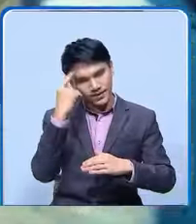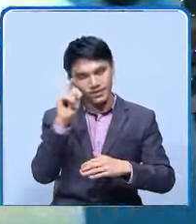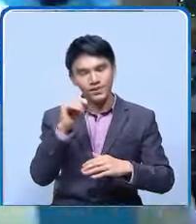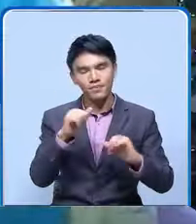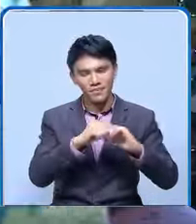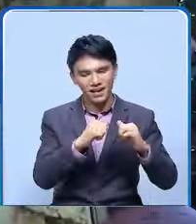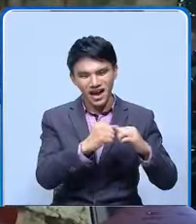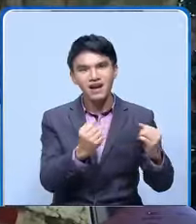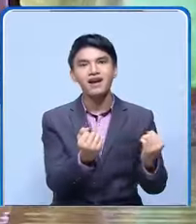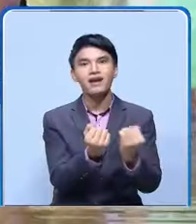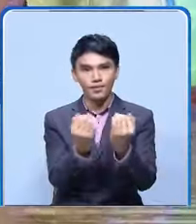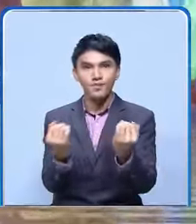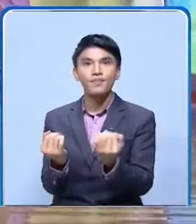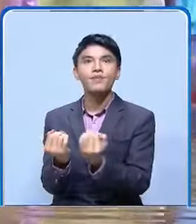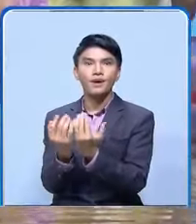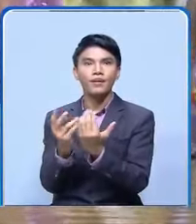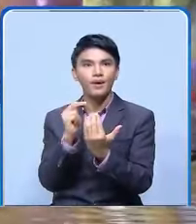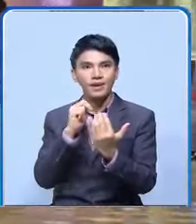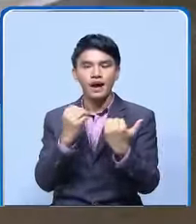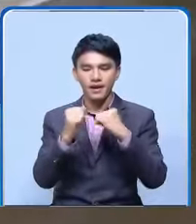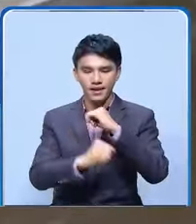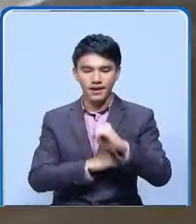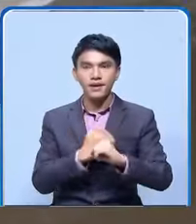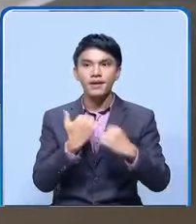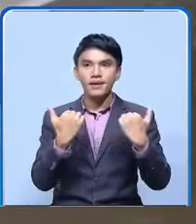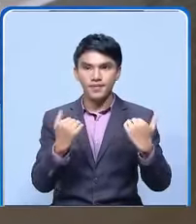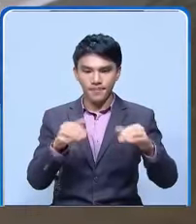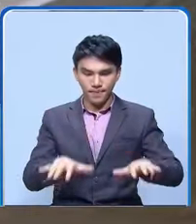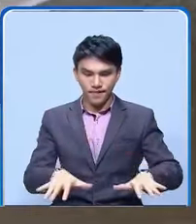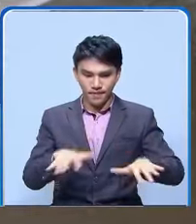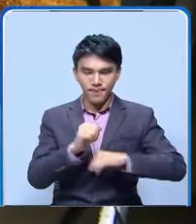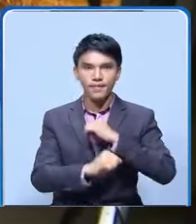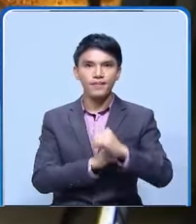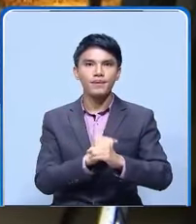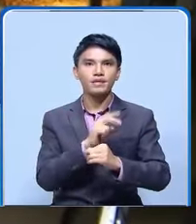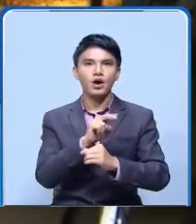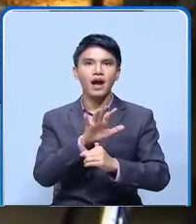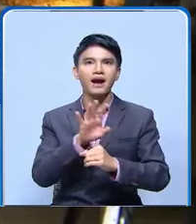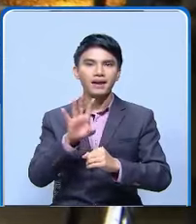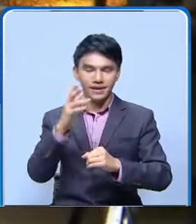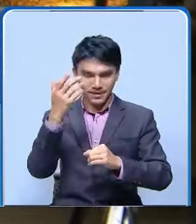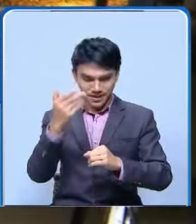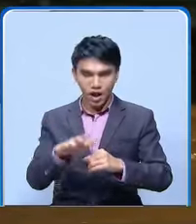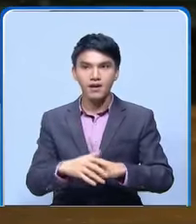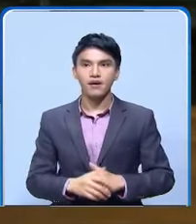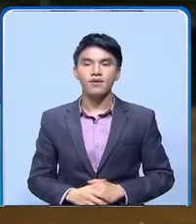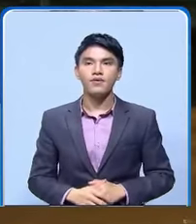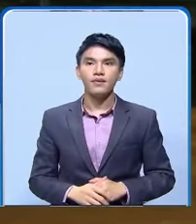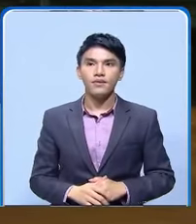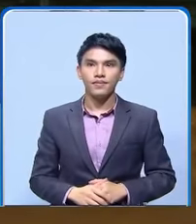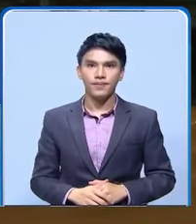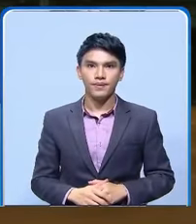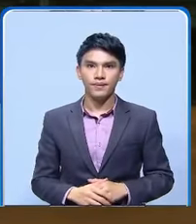หายเป็นวงกว้างเพราะปริมาณน้ำในปีนี้ได้สูงกว่าน้ำท่วมใหญ่เมื่อปี2554เป็นที่เรียบร้อยกฤ